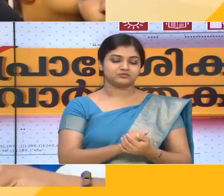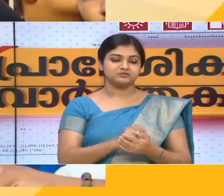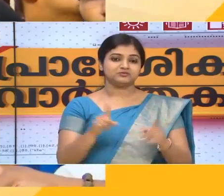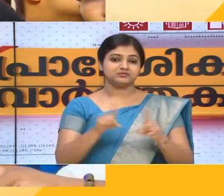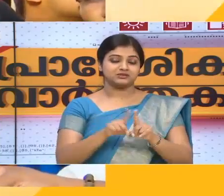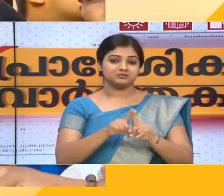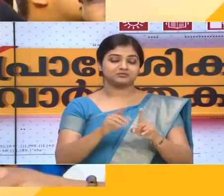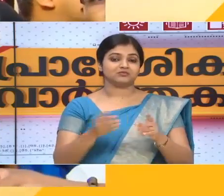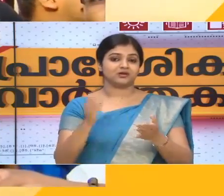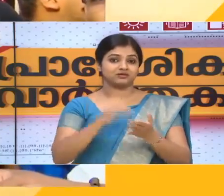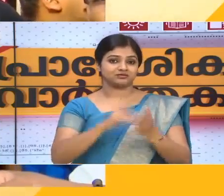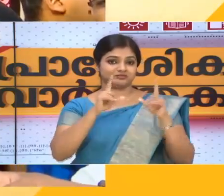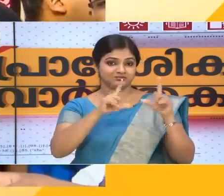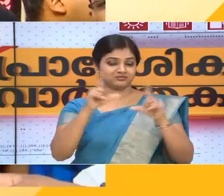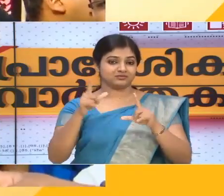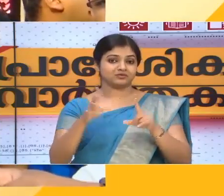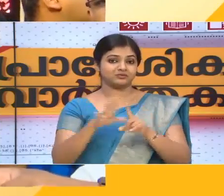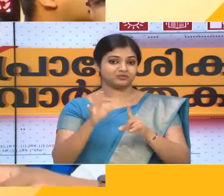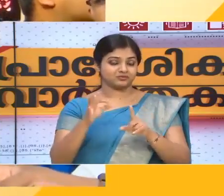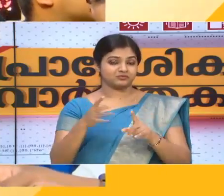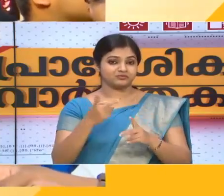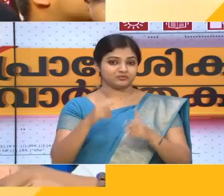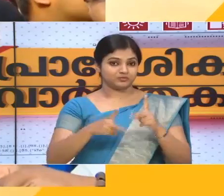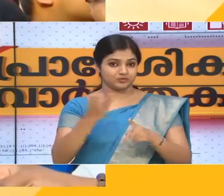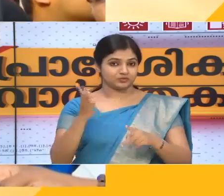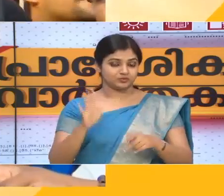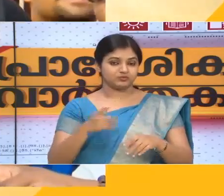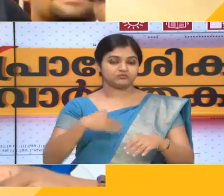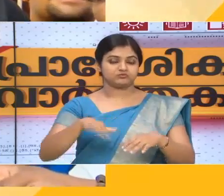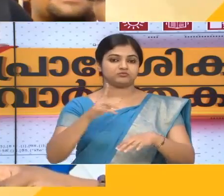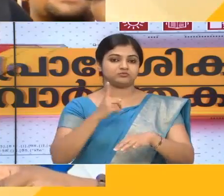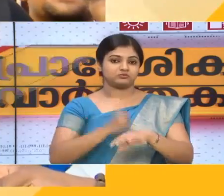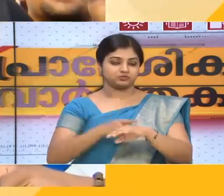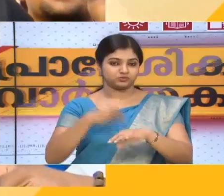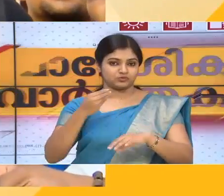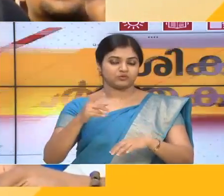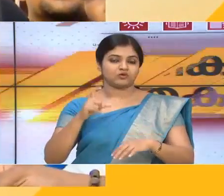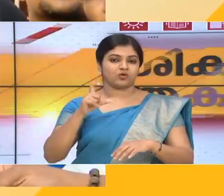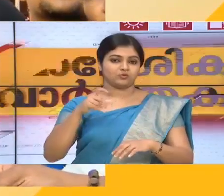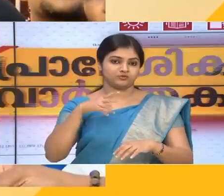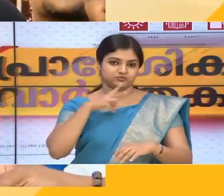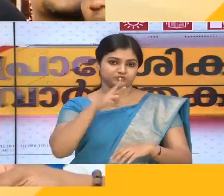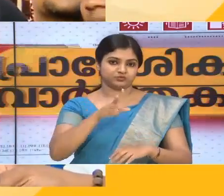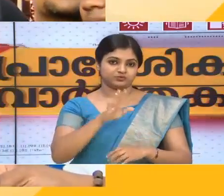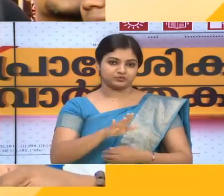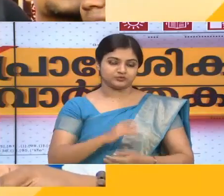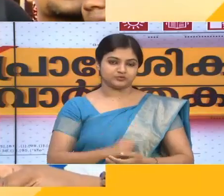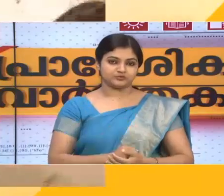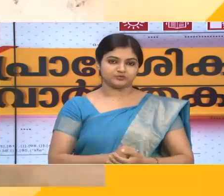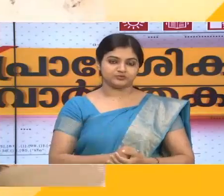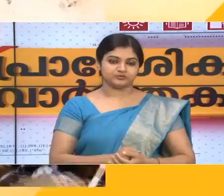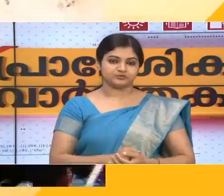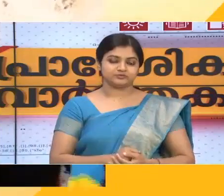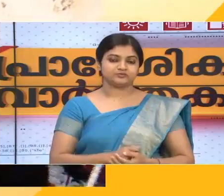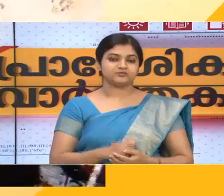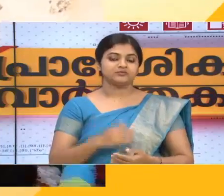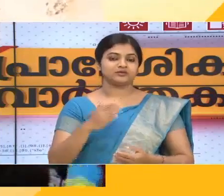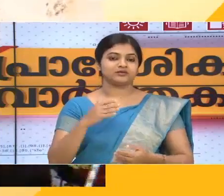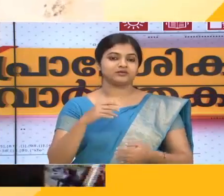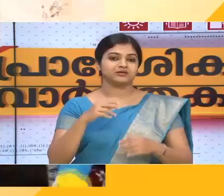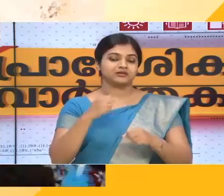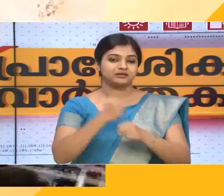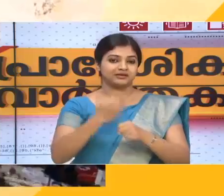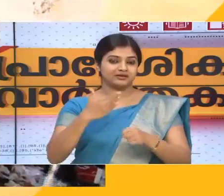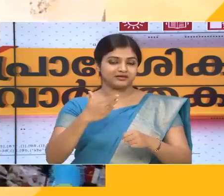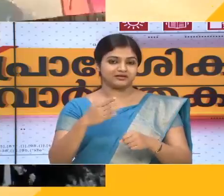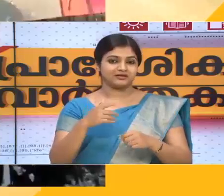ചെയ്യുന്ന ആരായിരുന്നിരുന്നാൽ കർശന നടപടികളിലേക്ക് നഗരസഭ പോകുമെന്നുള്ള കാര്യം ഞാൻ ഈ അവസരത്തിൽ സൂചിപ്പിക്കുകയാണ്. ഗ്രീൻ ആർമി,